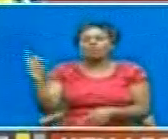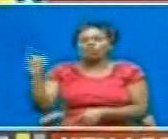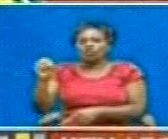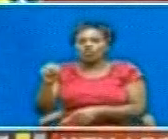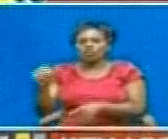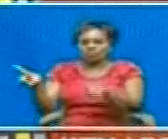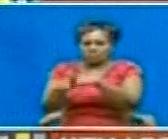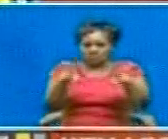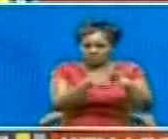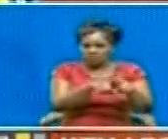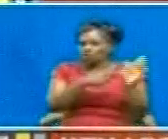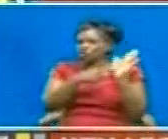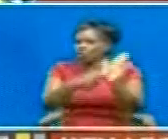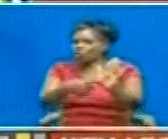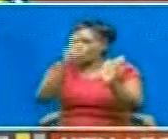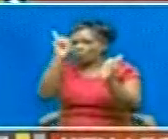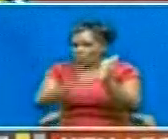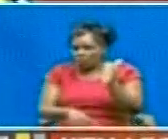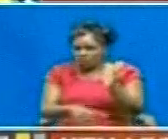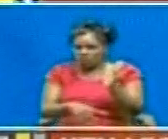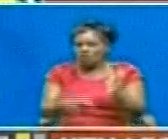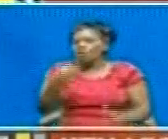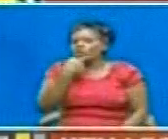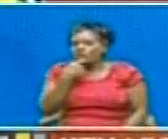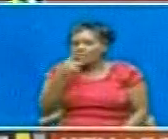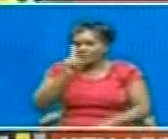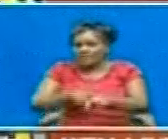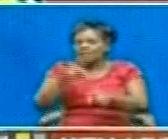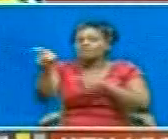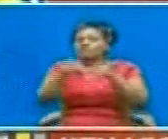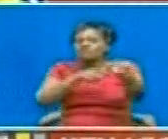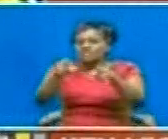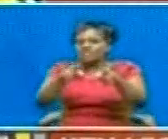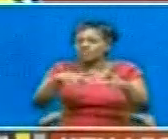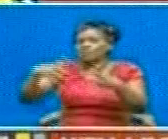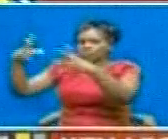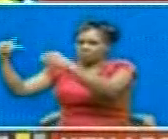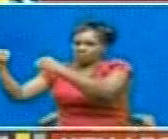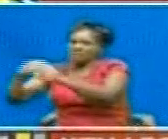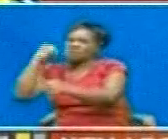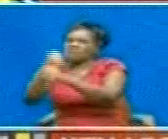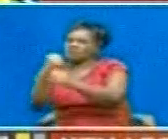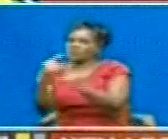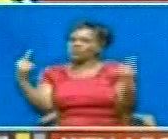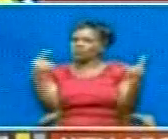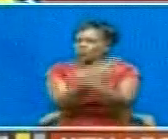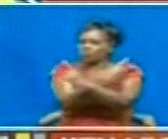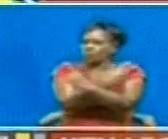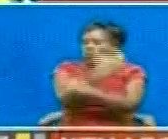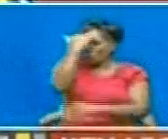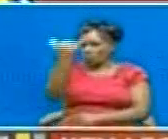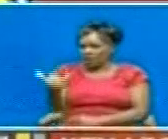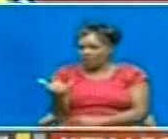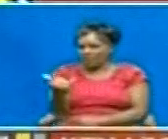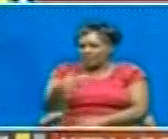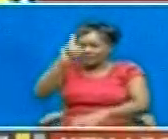sare. Hili ni ishara ya kuonyesha kwamba timu kama Gor Mahia wanaposafiri wanapokwenda ugenini, matokeo yanaweza kuwa tofauti. Kwa sababu